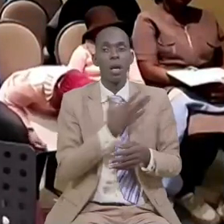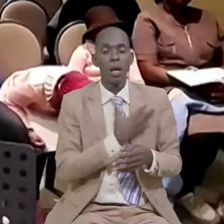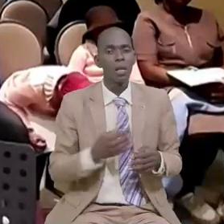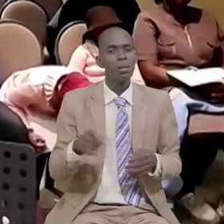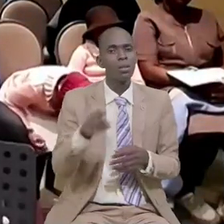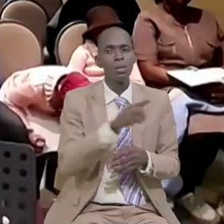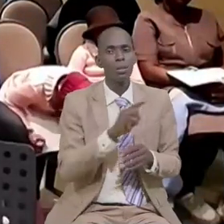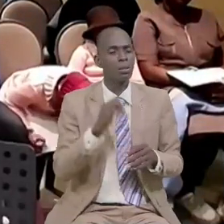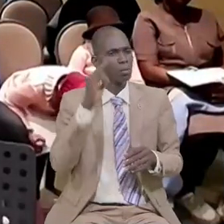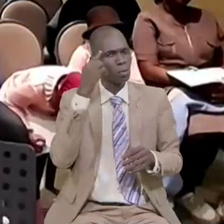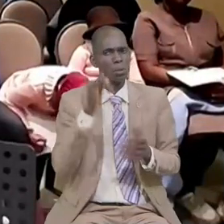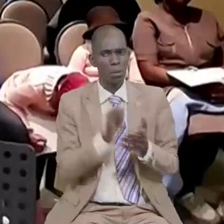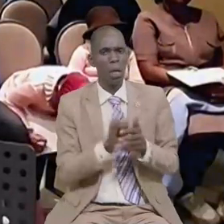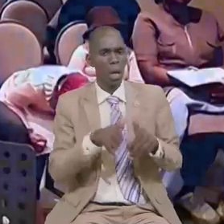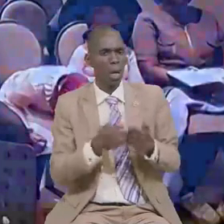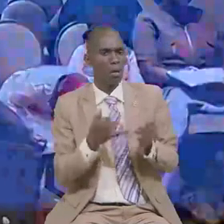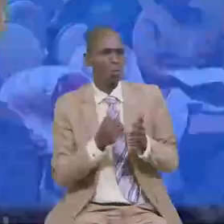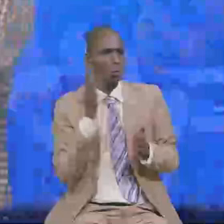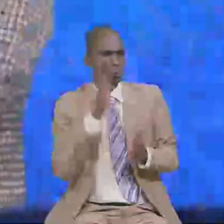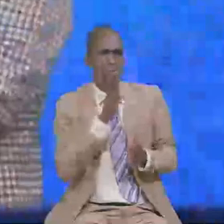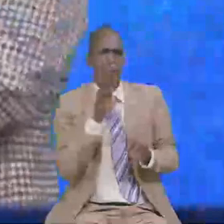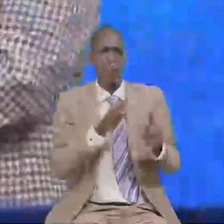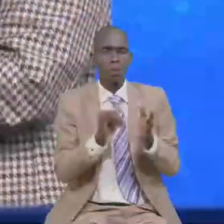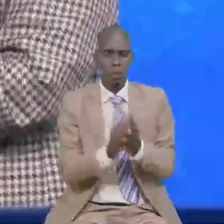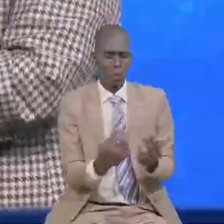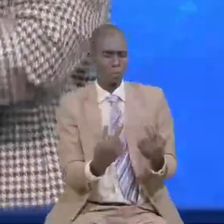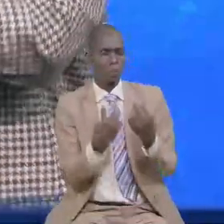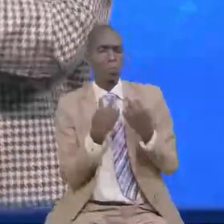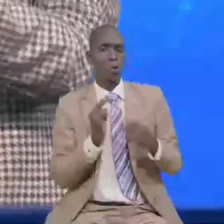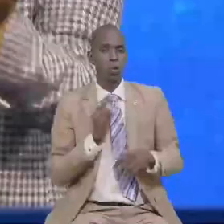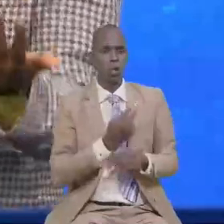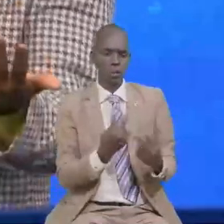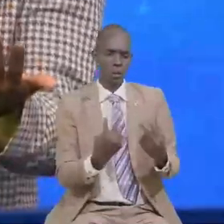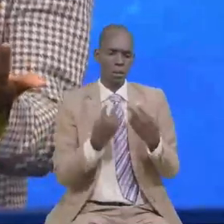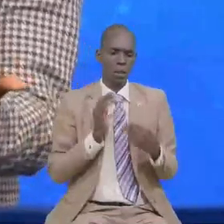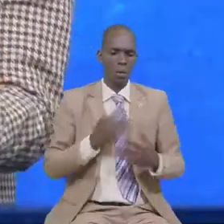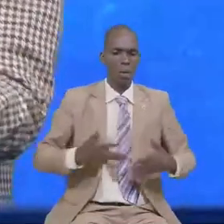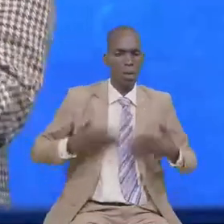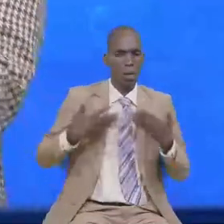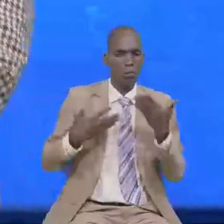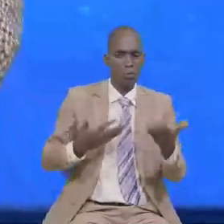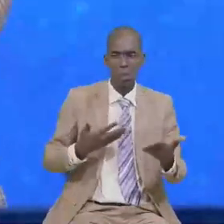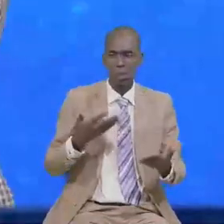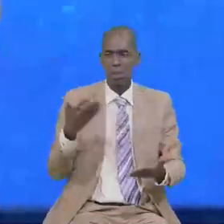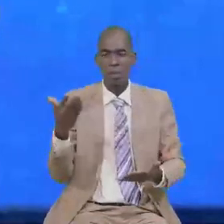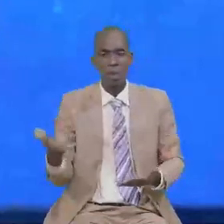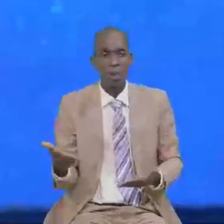plan original de Dieu. Et c'est-à-dire les gens qui voient notre vie ici, notre vie là-bas,